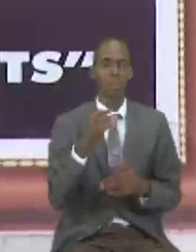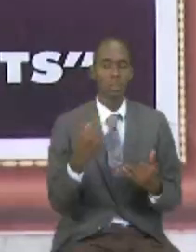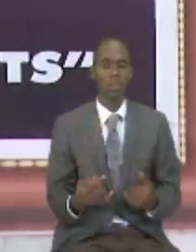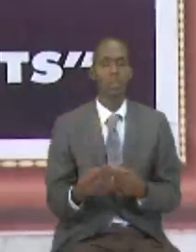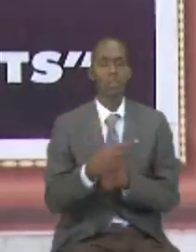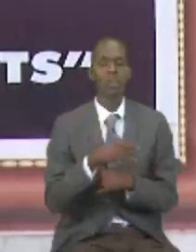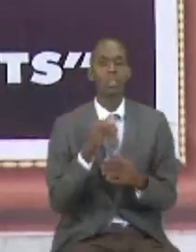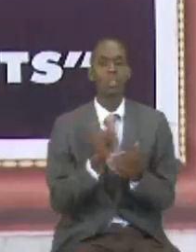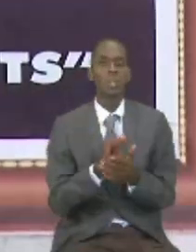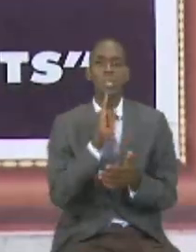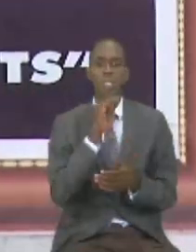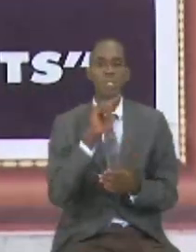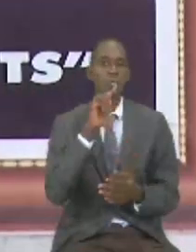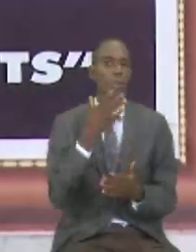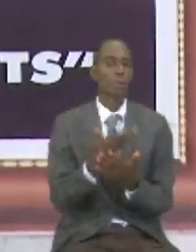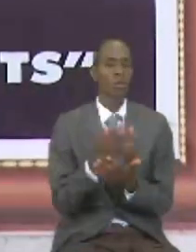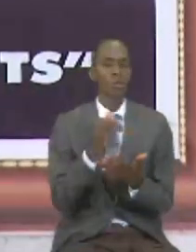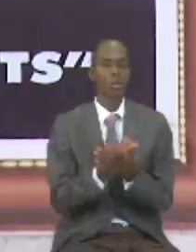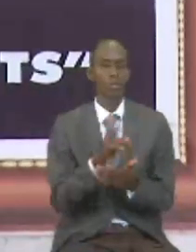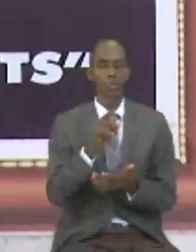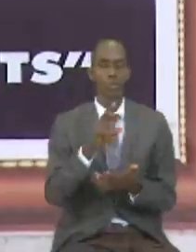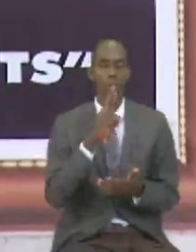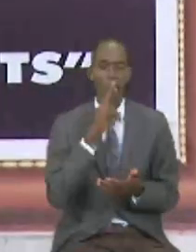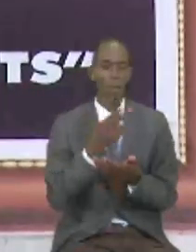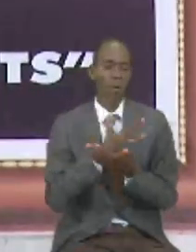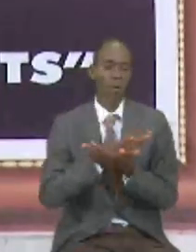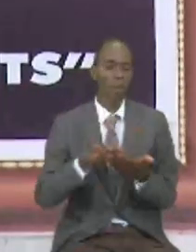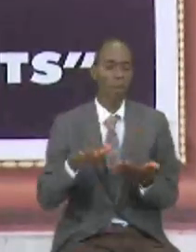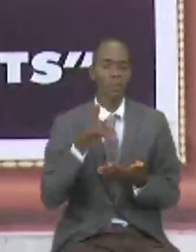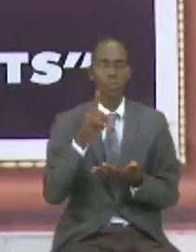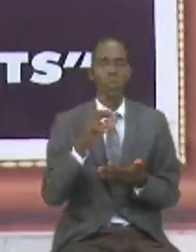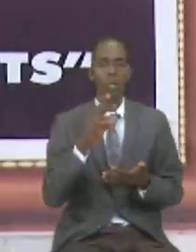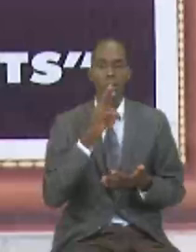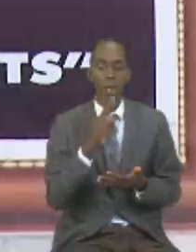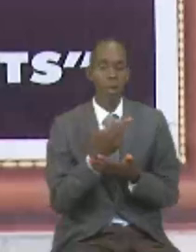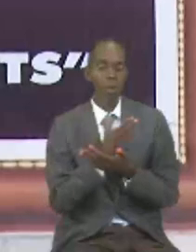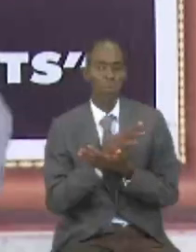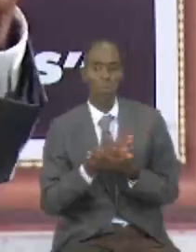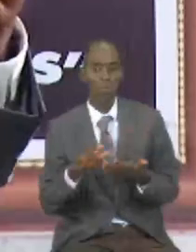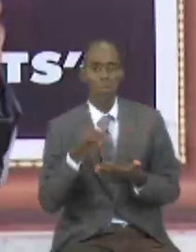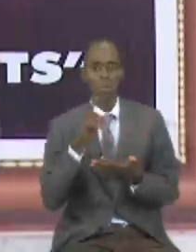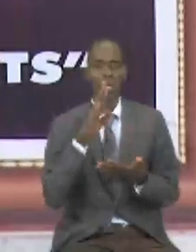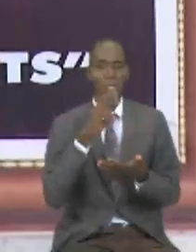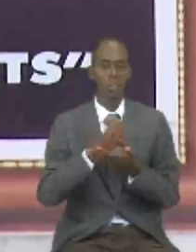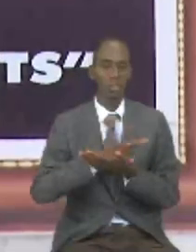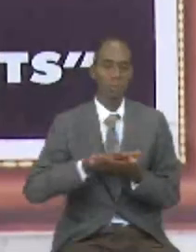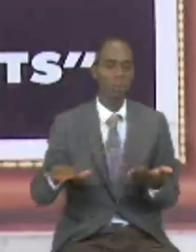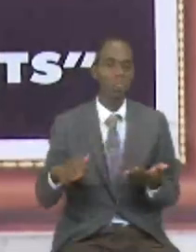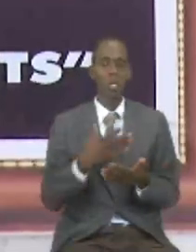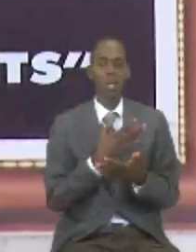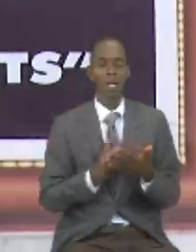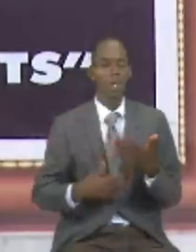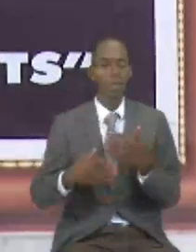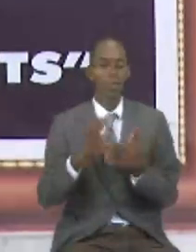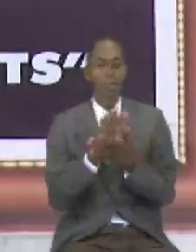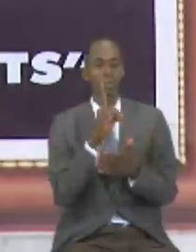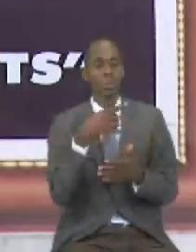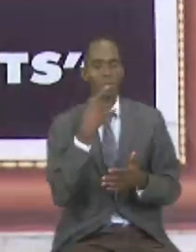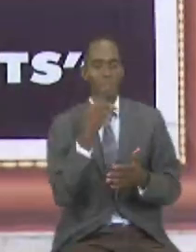je te prescris aujourd'hui. Alors c'est la preuve que tu es circoncis. Quelqu'un dit que je suis circoncis, je suis sanctifié. Et puis après